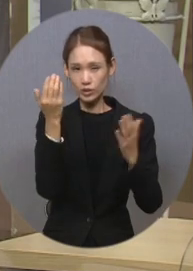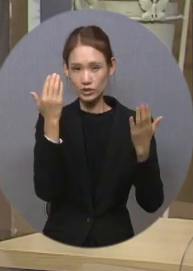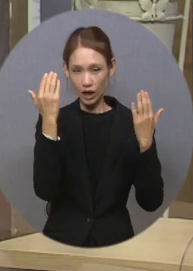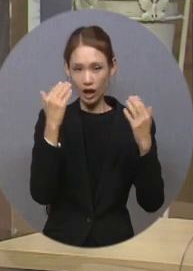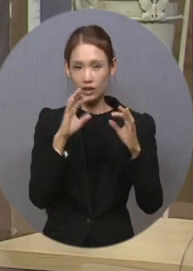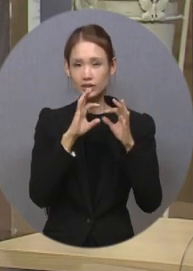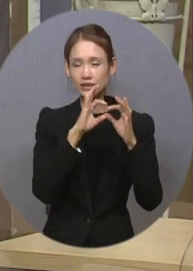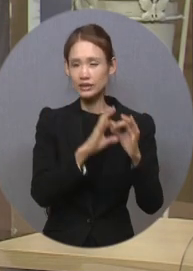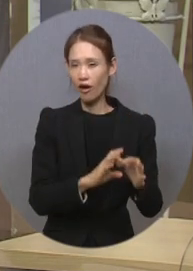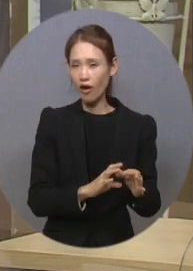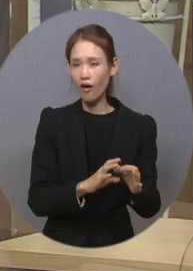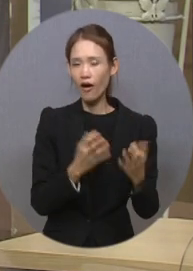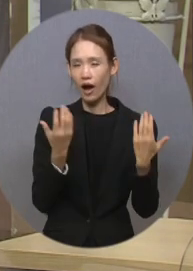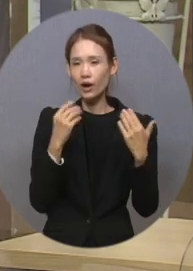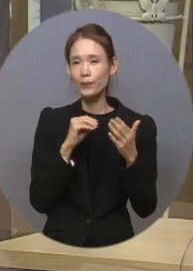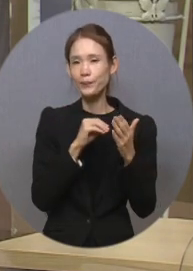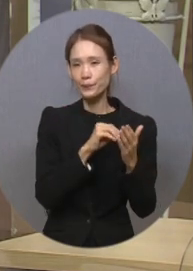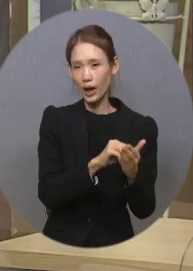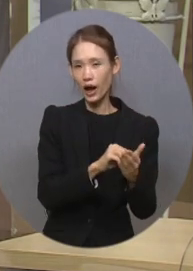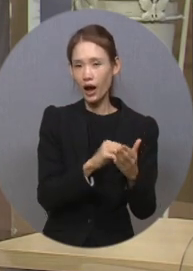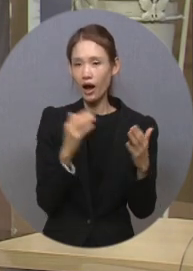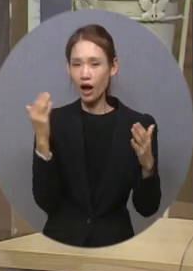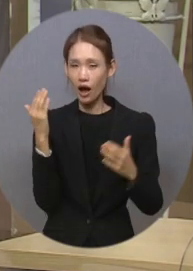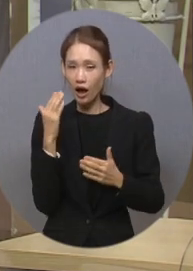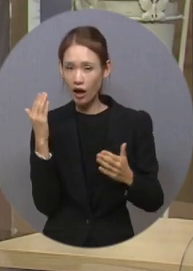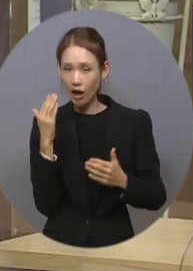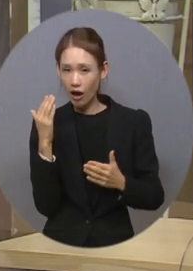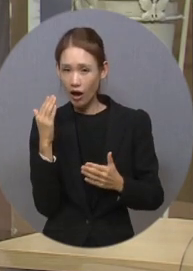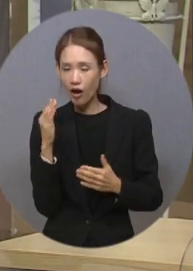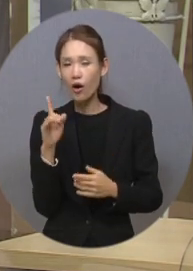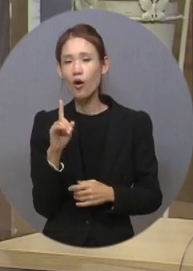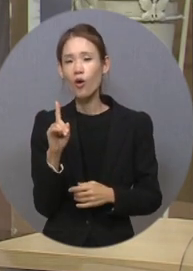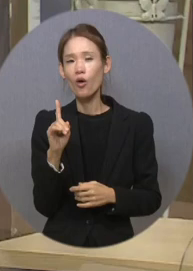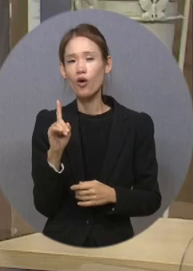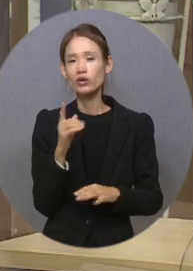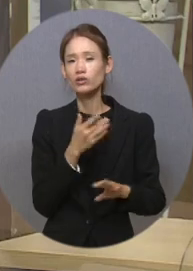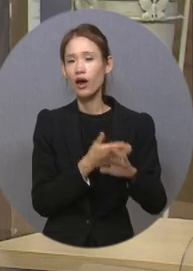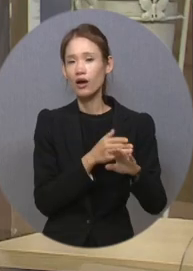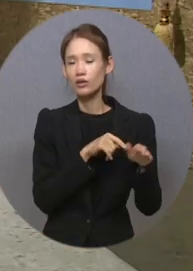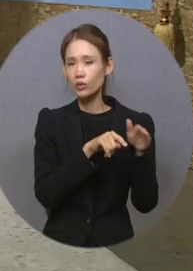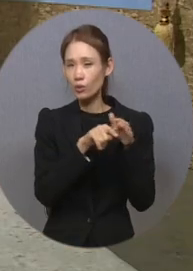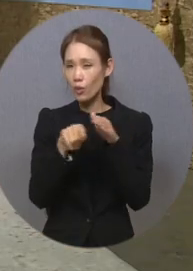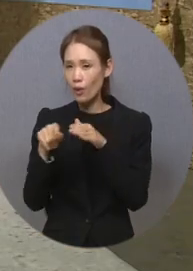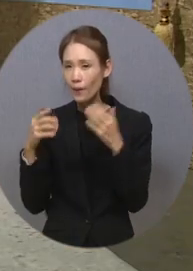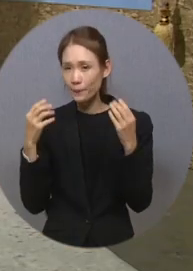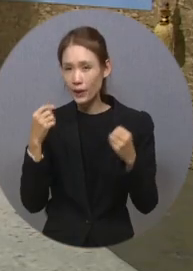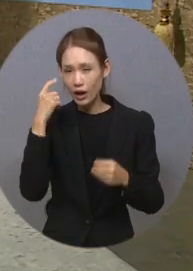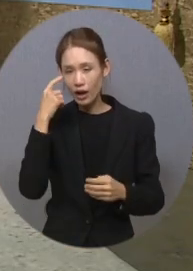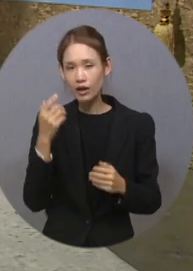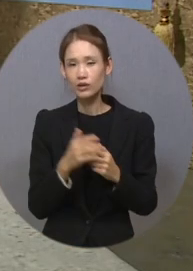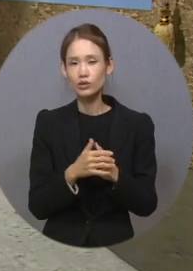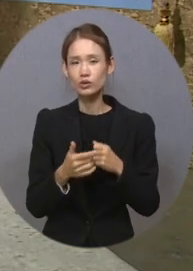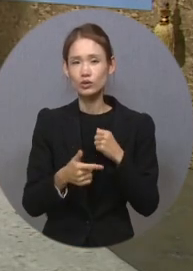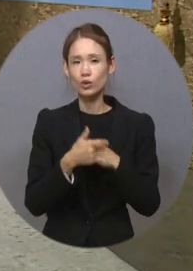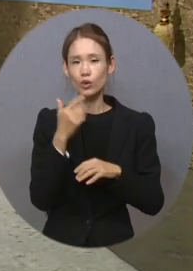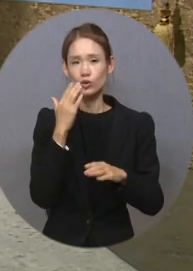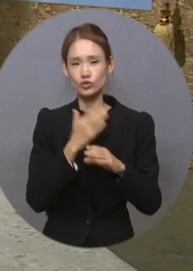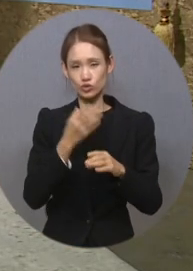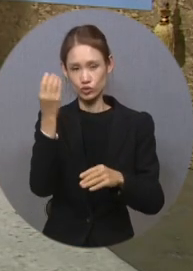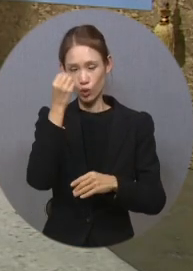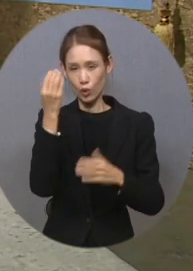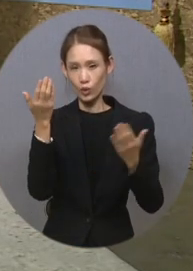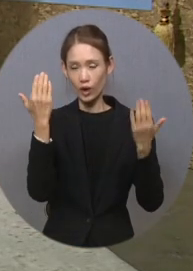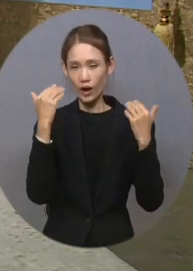하는 학생들이 좀 많지가 않나요? 다른 타 지역으로의 유출이 좀 많은가요? 그러니까 이제 초등학교, 중학교까지는 여수